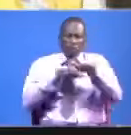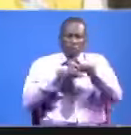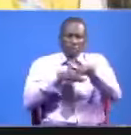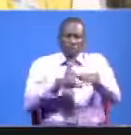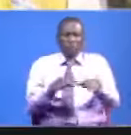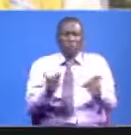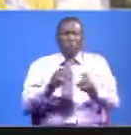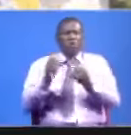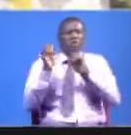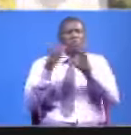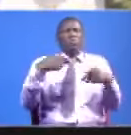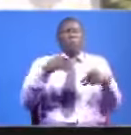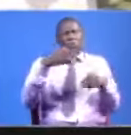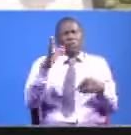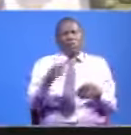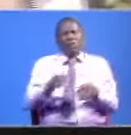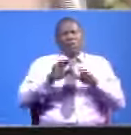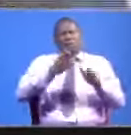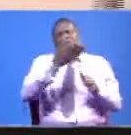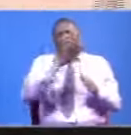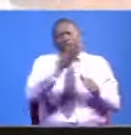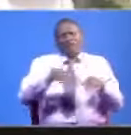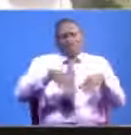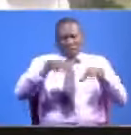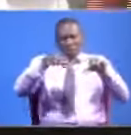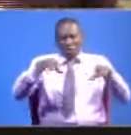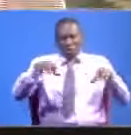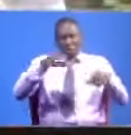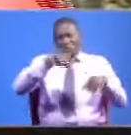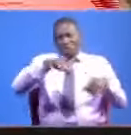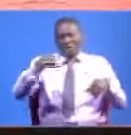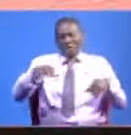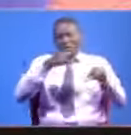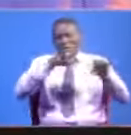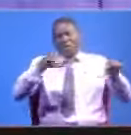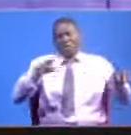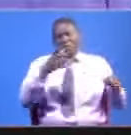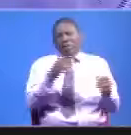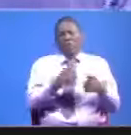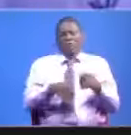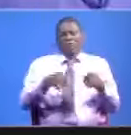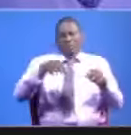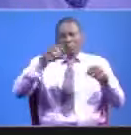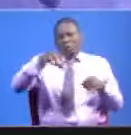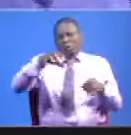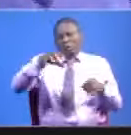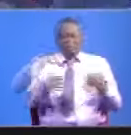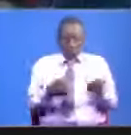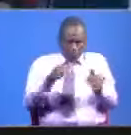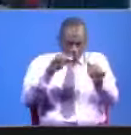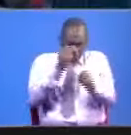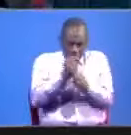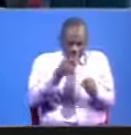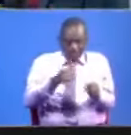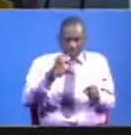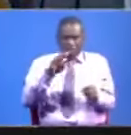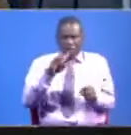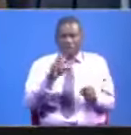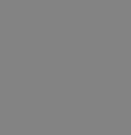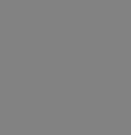Acha ibaki kama ni soko, watu wa miandano waende huko, lakini watu wa matatu kwa sababu ndio wanatupia kazi, tubaki na wao hapa CBD. Mradi huu